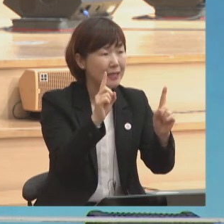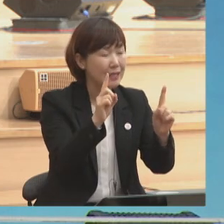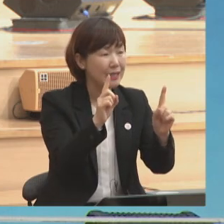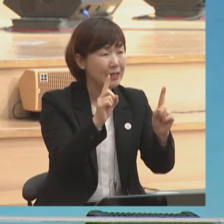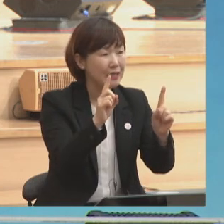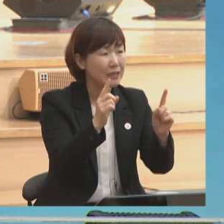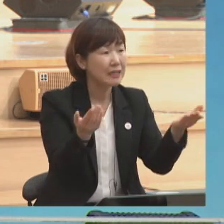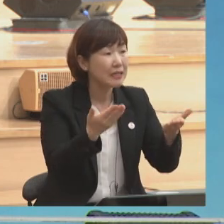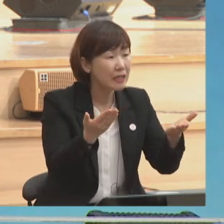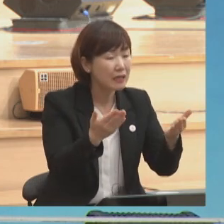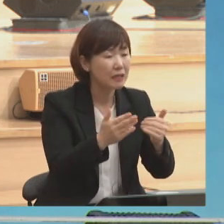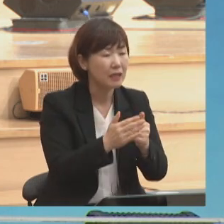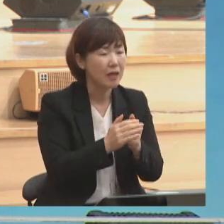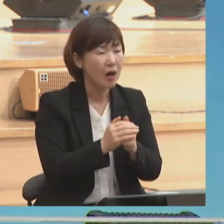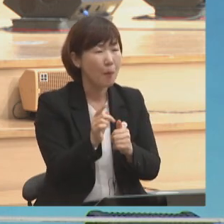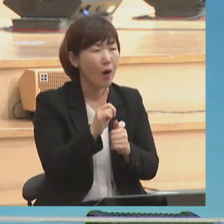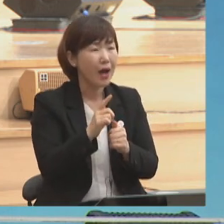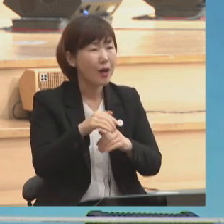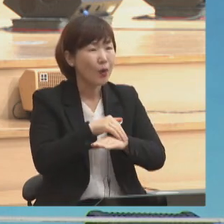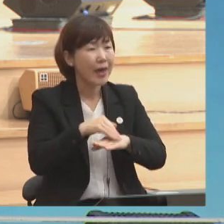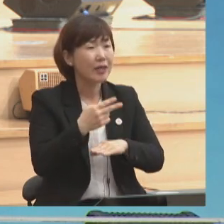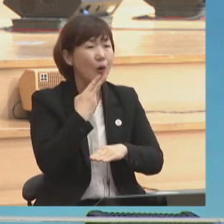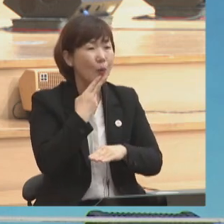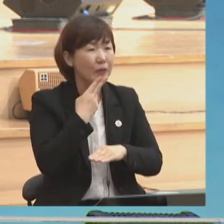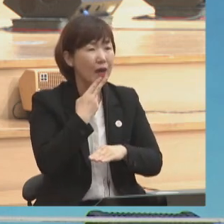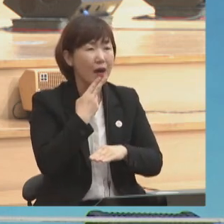것 자체가 죄입니다.